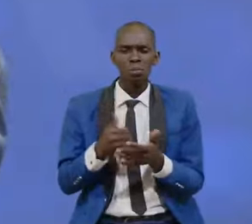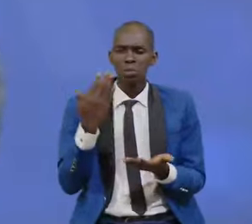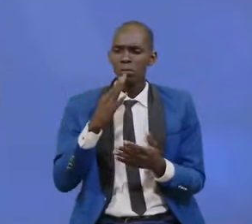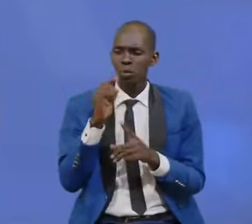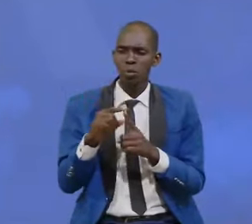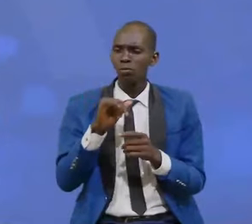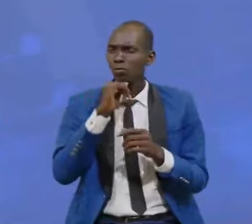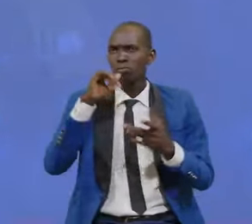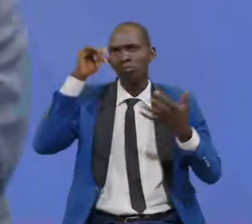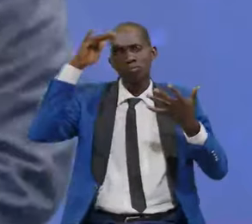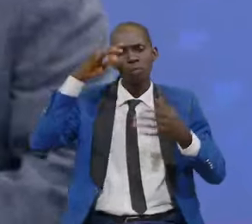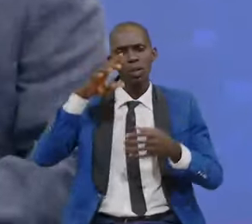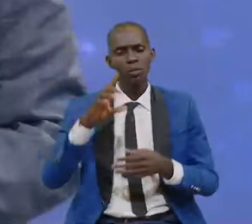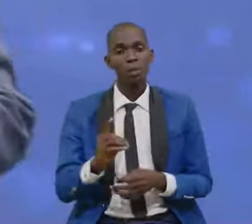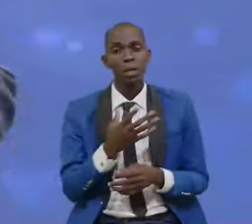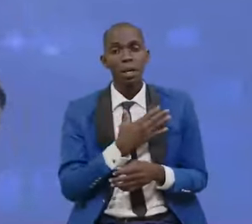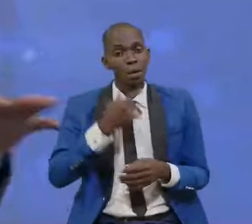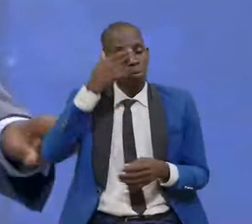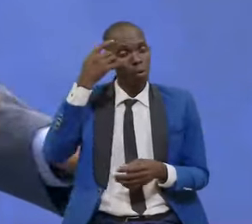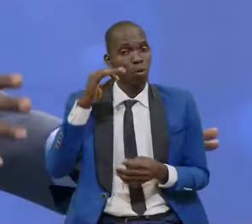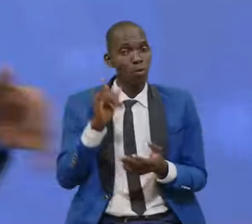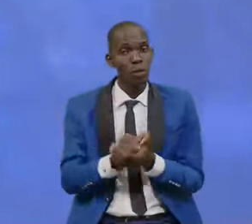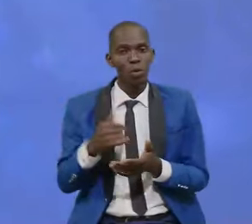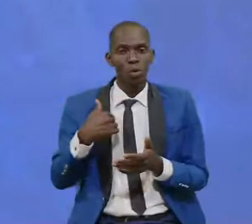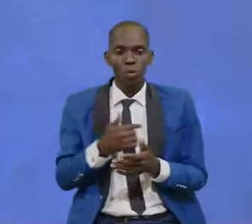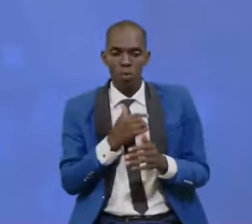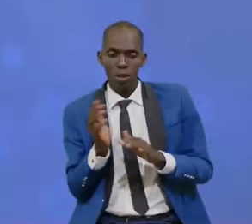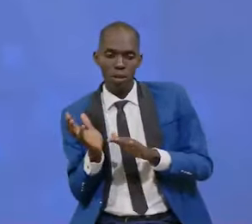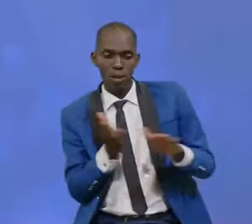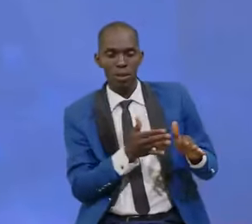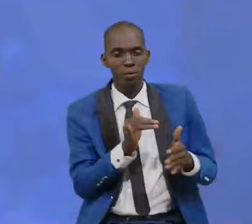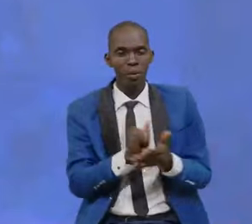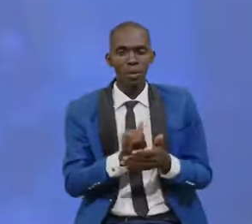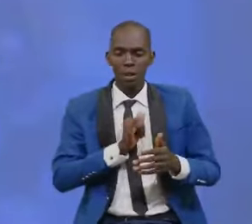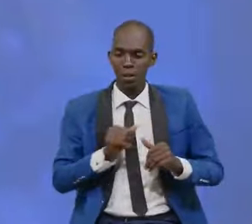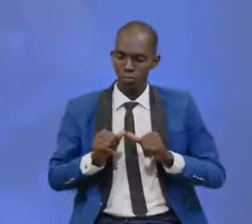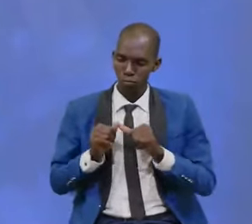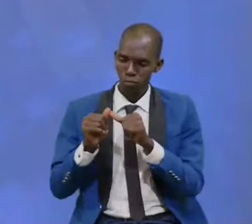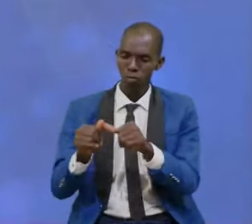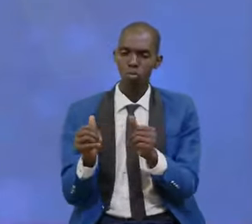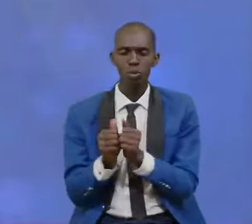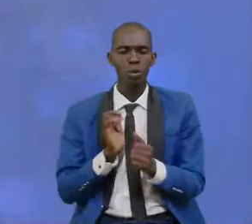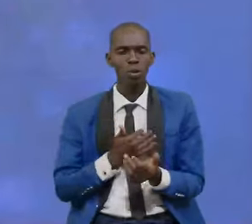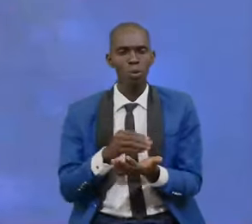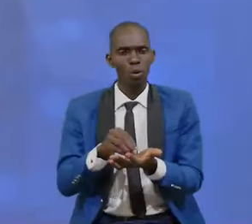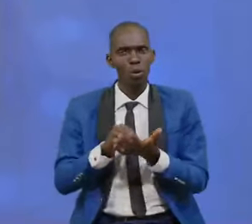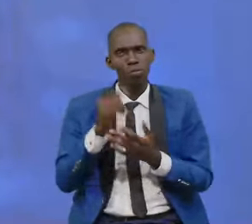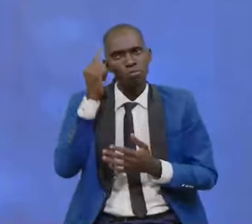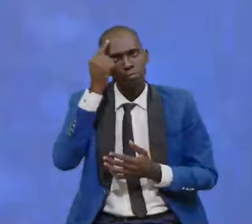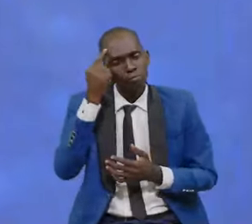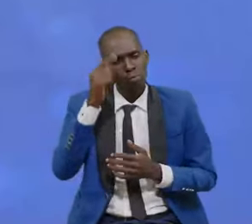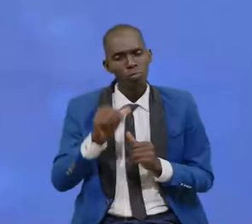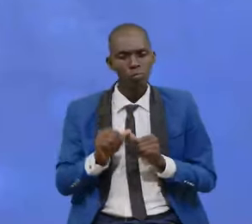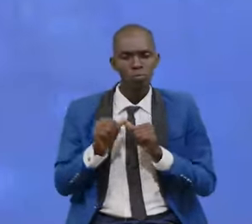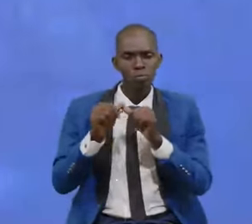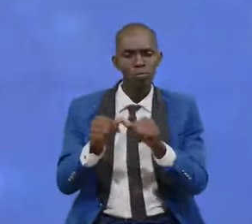précédent. Et pour cela donc, nous laissons cela et nous suivons nos pensées. Nous suivons nos